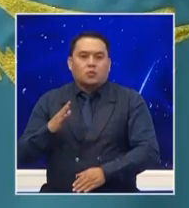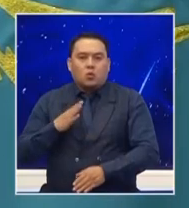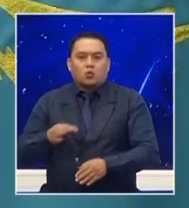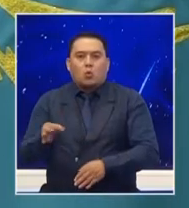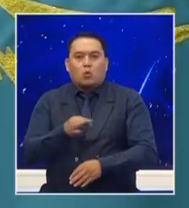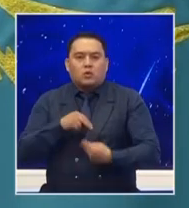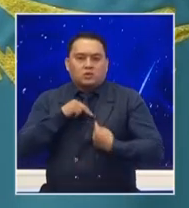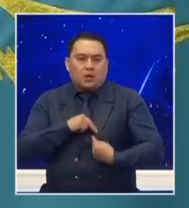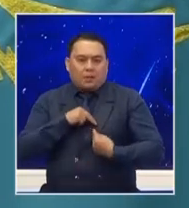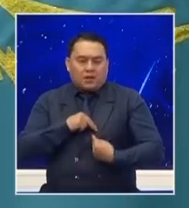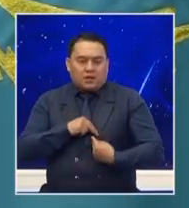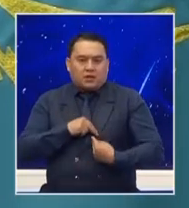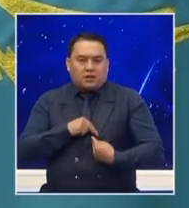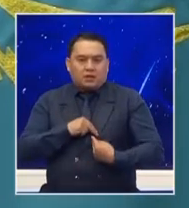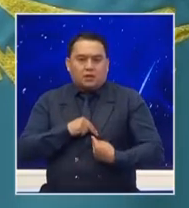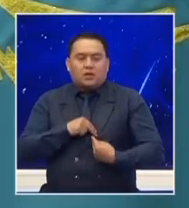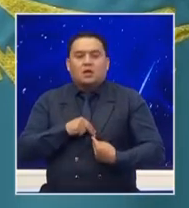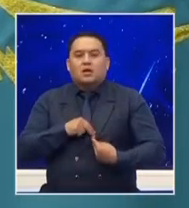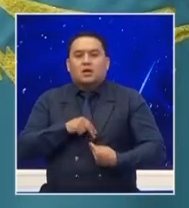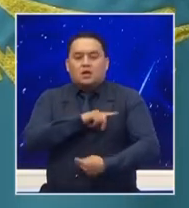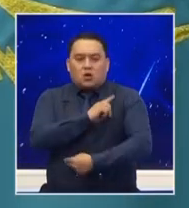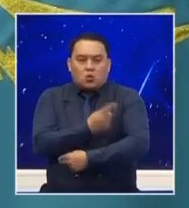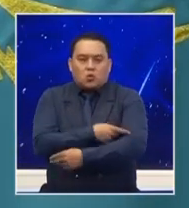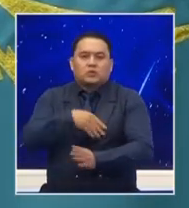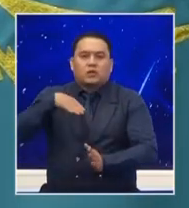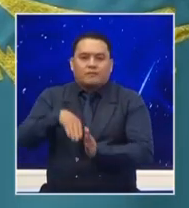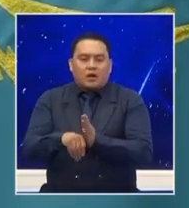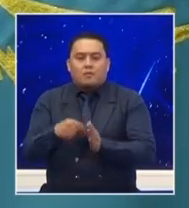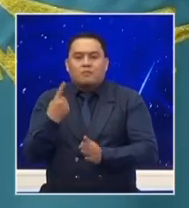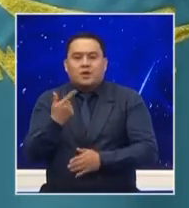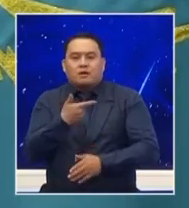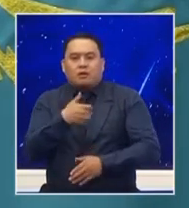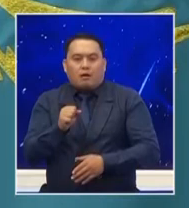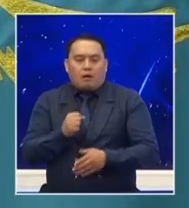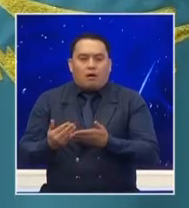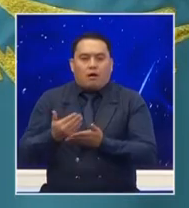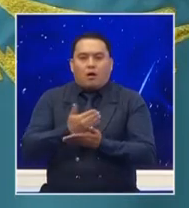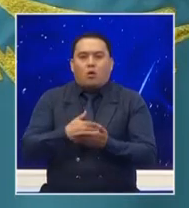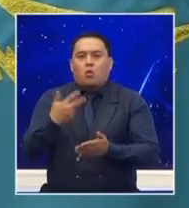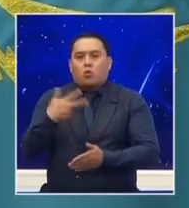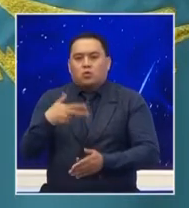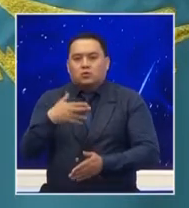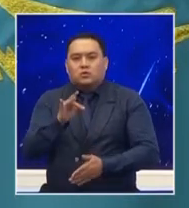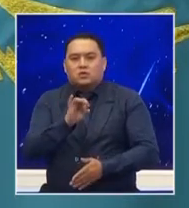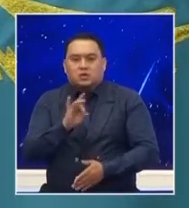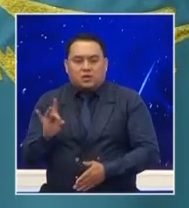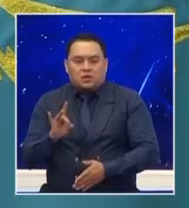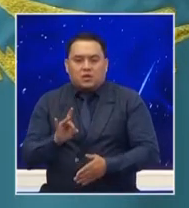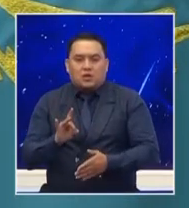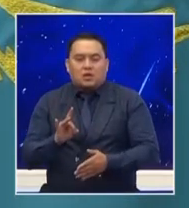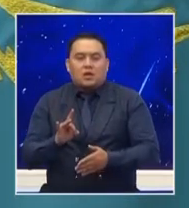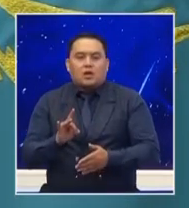облыс еңбеккерлерінің тынымсыз еңбегінің арқасында гектар өнімділігі 30 центнерден